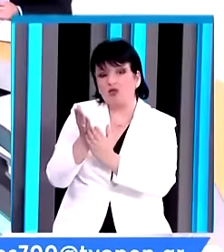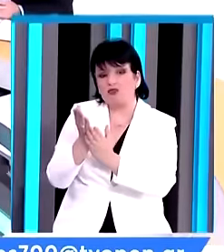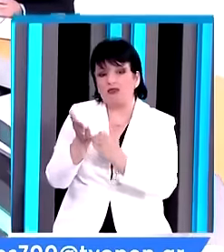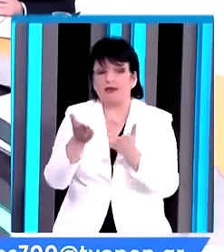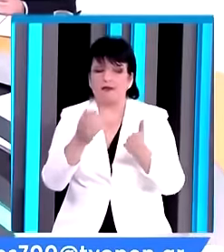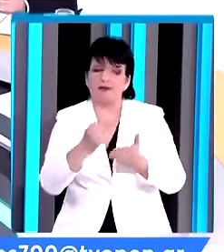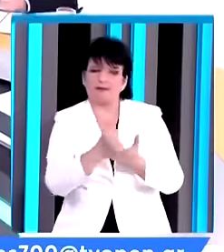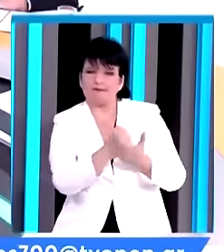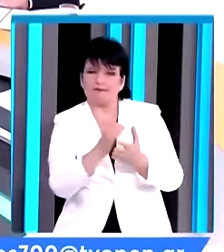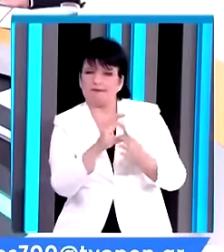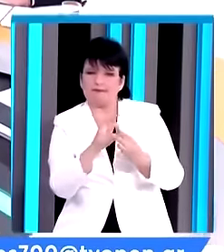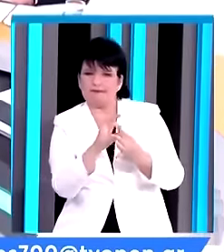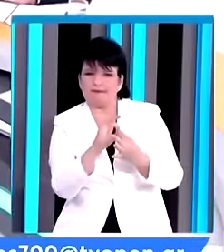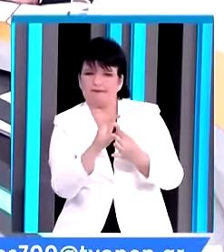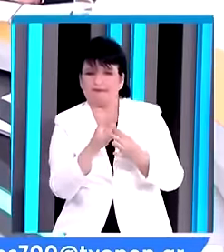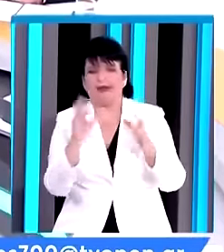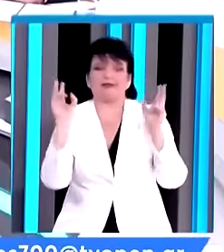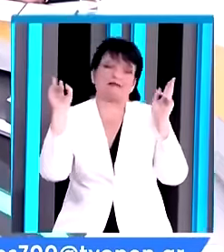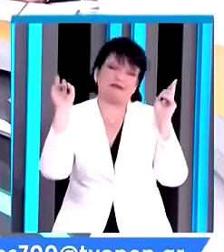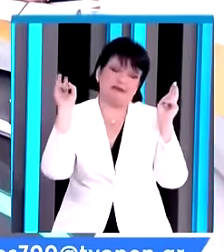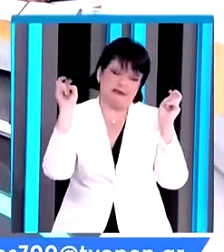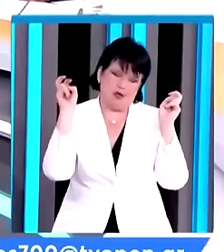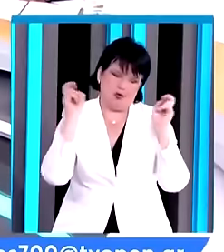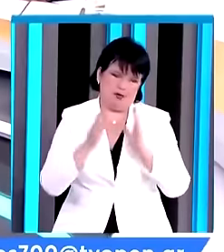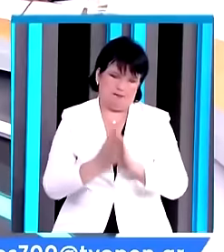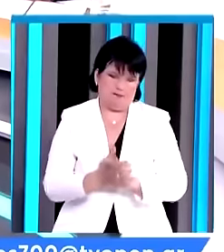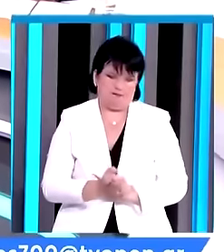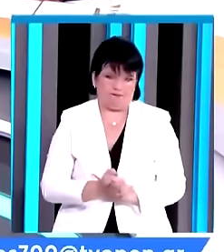γενικό αφήγημα σε πολλά εισαγωγικά όλο αυτό.